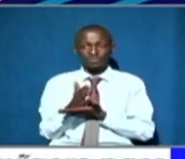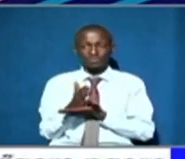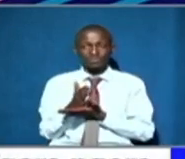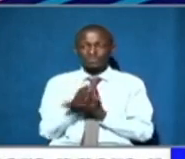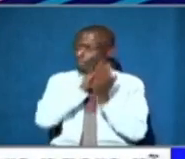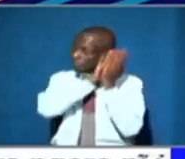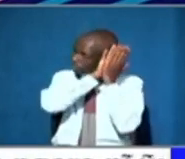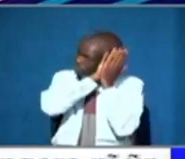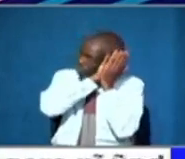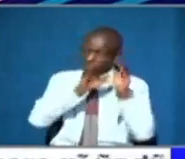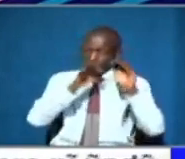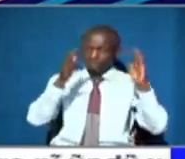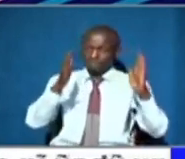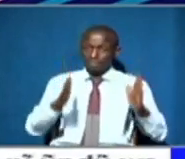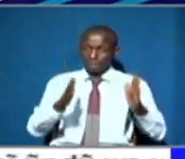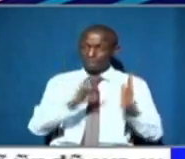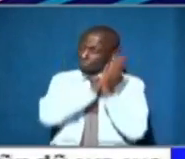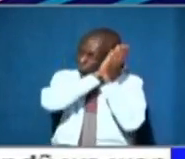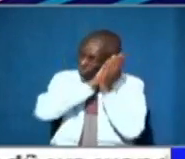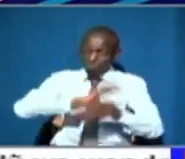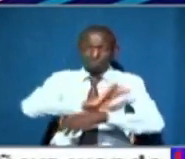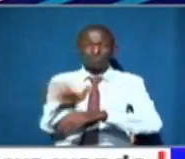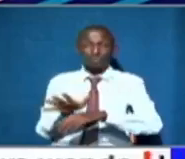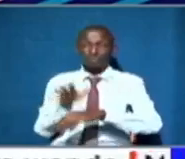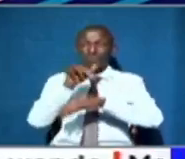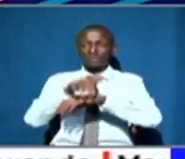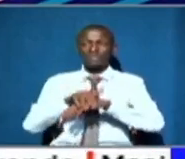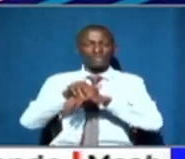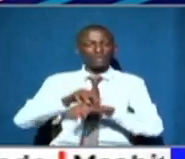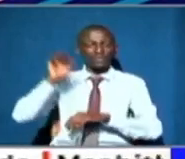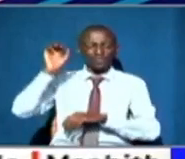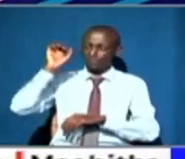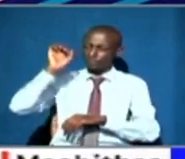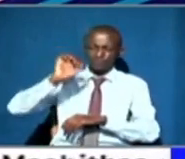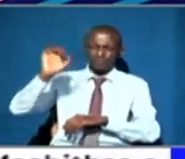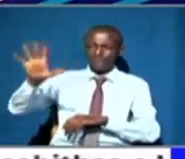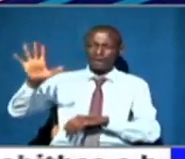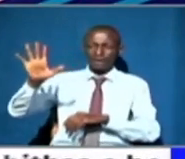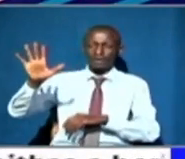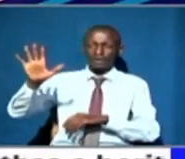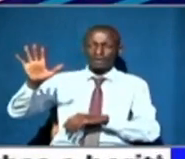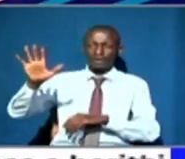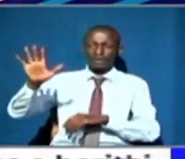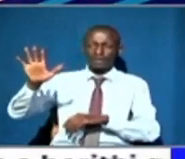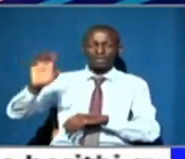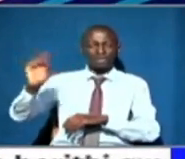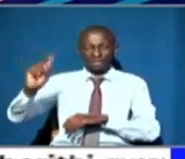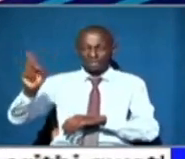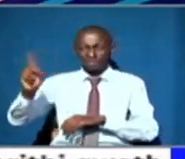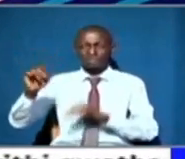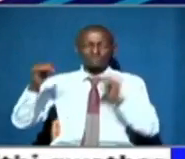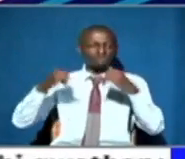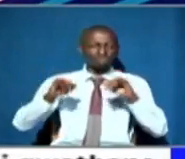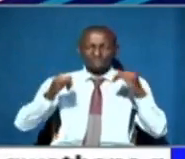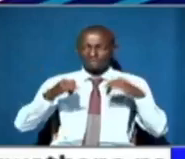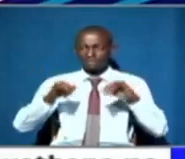gitanda ya guthi gukoma tondu wa covid turakioneira kundu kunene muno omwa tururite na irofi ngima agakani